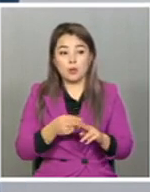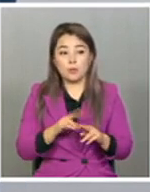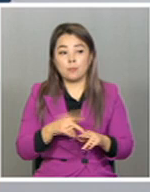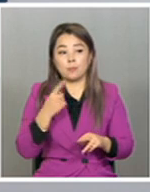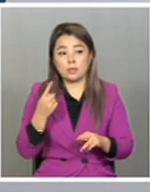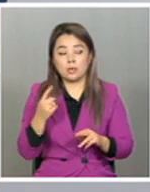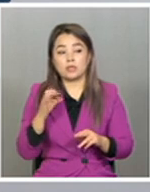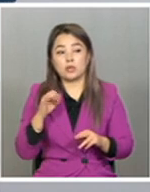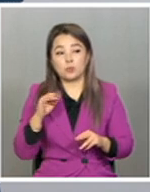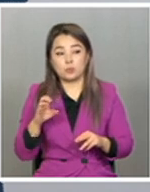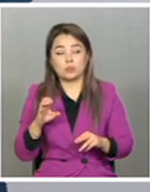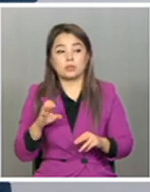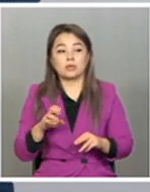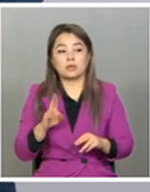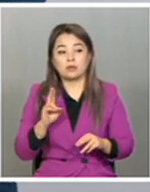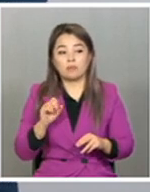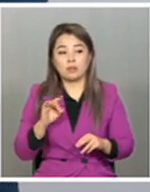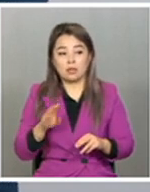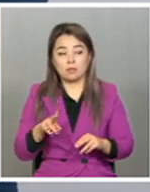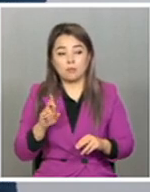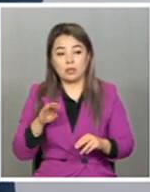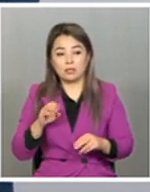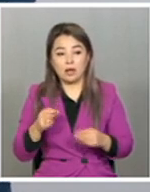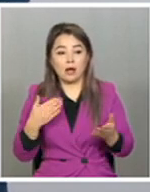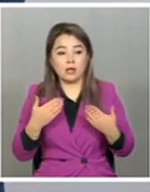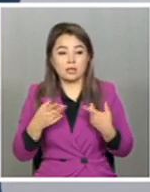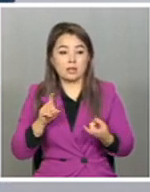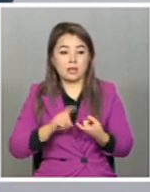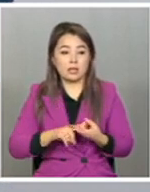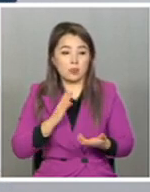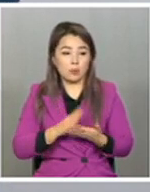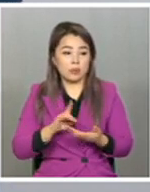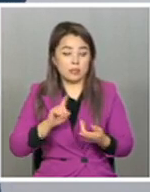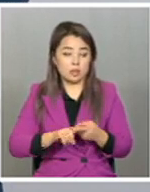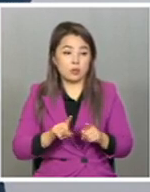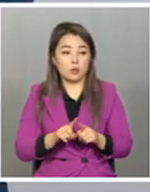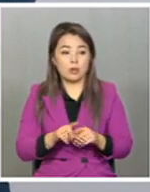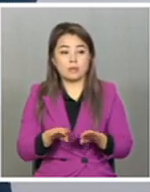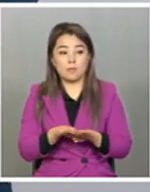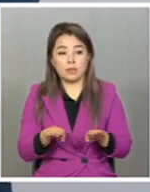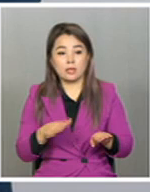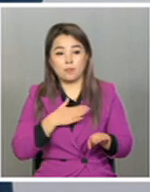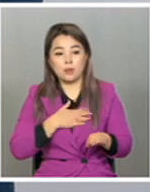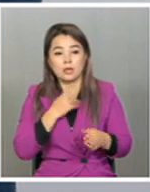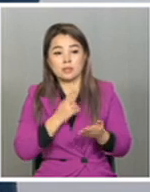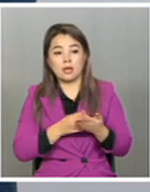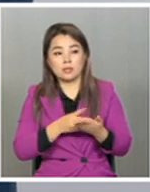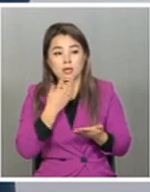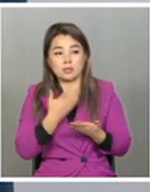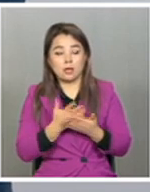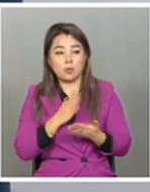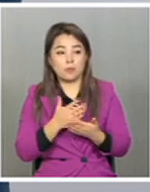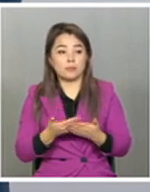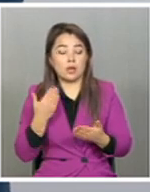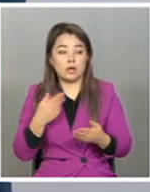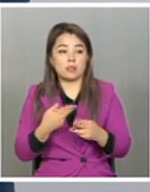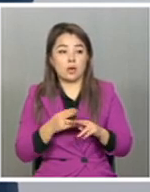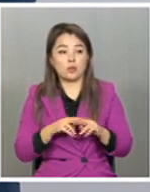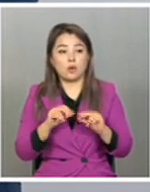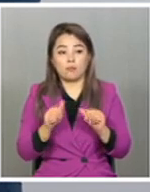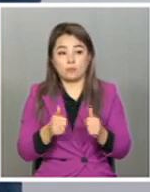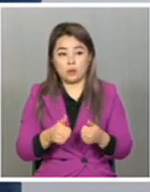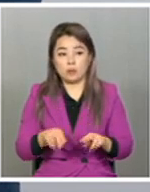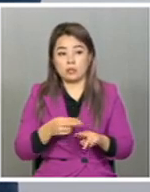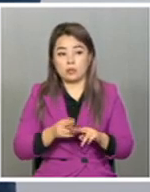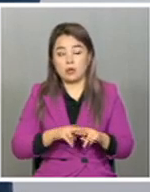бірдің синус квадрат беттаға қатынасына тең. Тура осы тепе-теңдікті біз дәлелдеген болатынбыз. Олай болса,